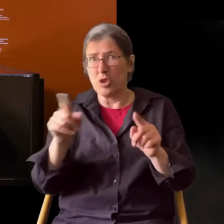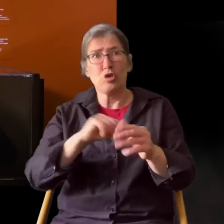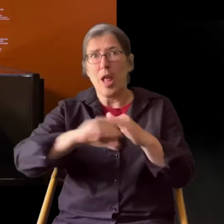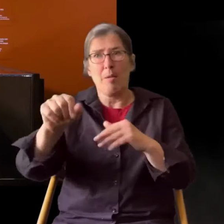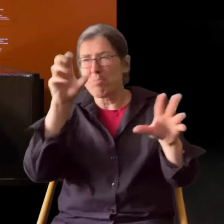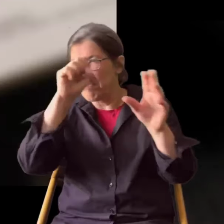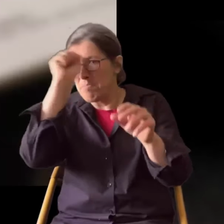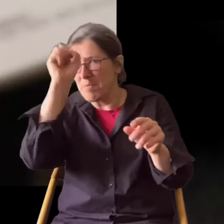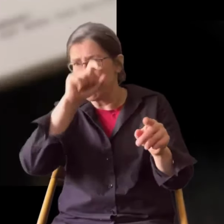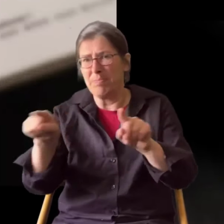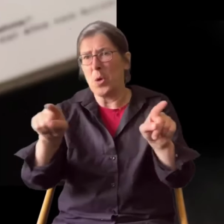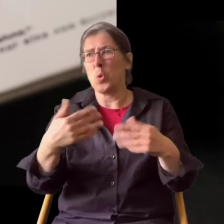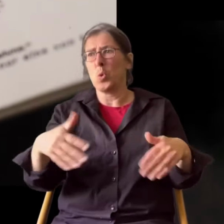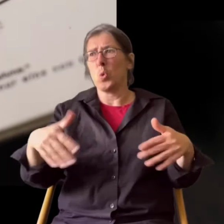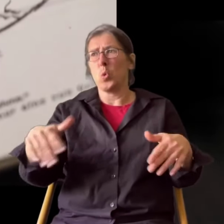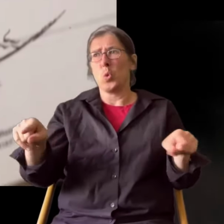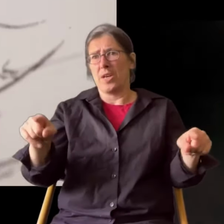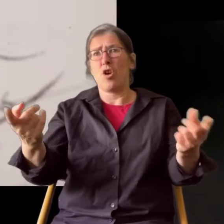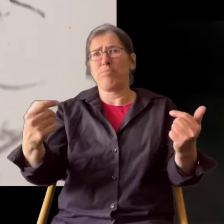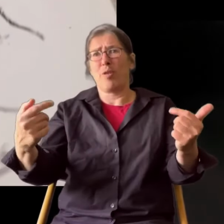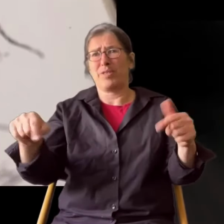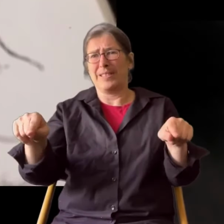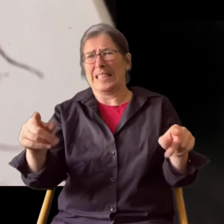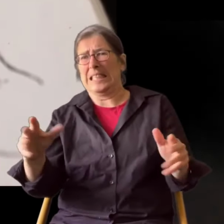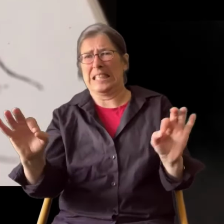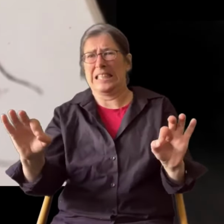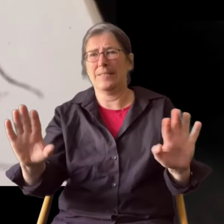die Künstler die dunklen Vorzeichen.